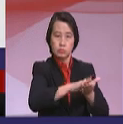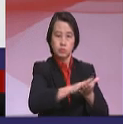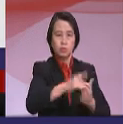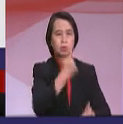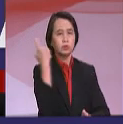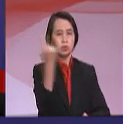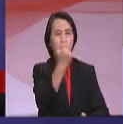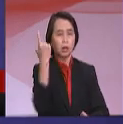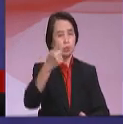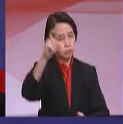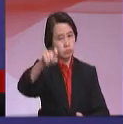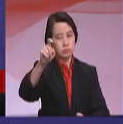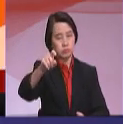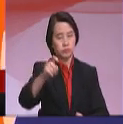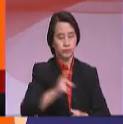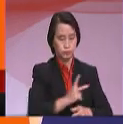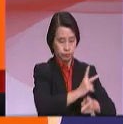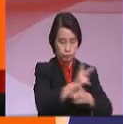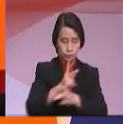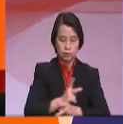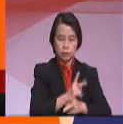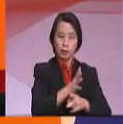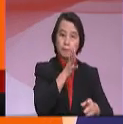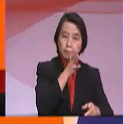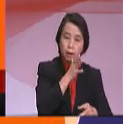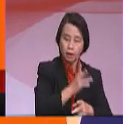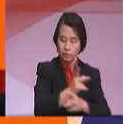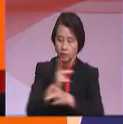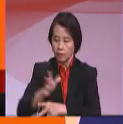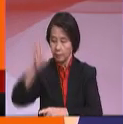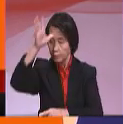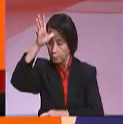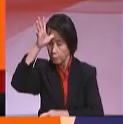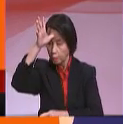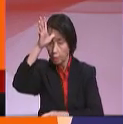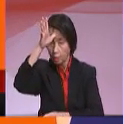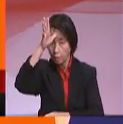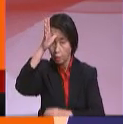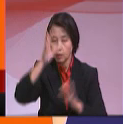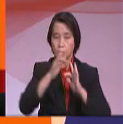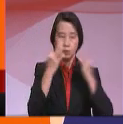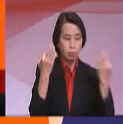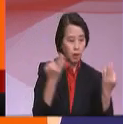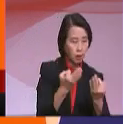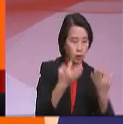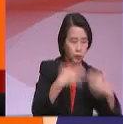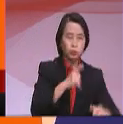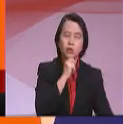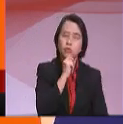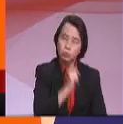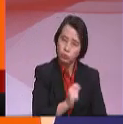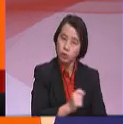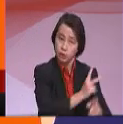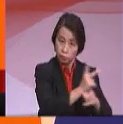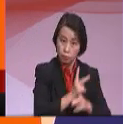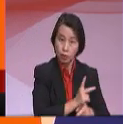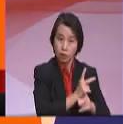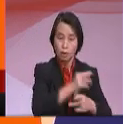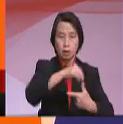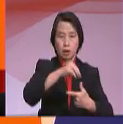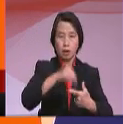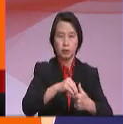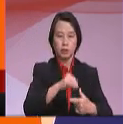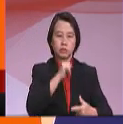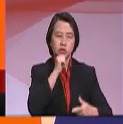kerap. Jaga mak, ayah dan ahli keluarga kita yang telah berusia atau yang